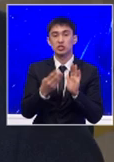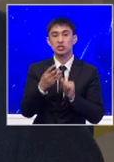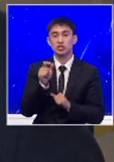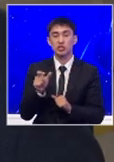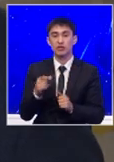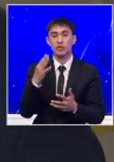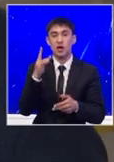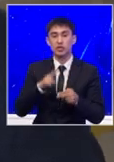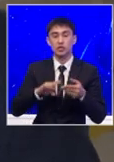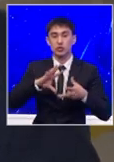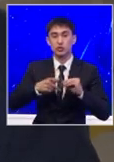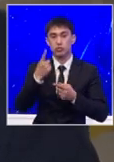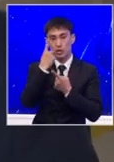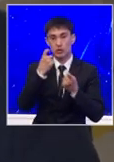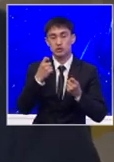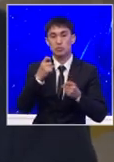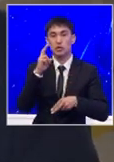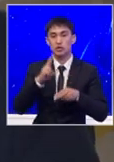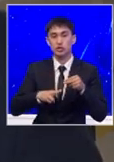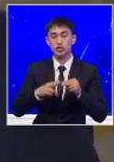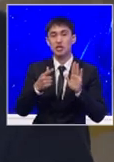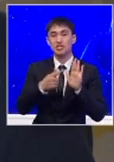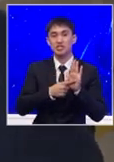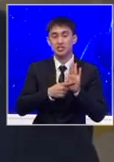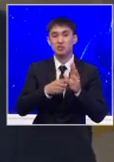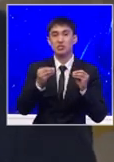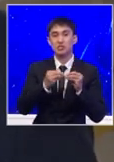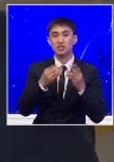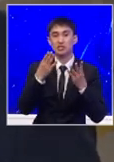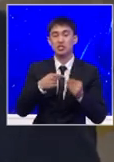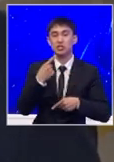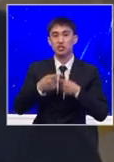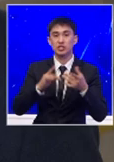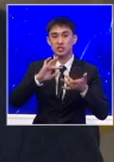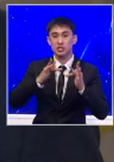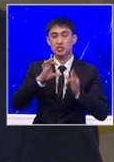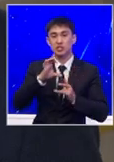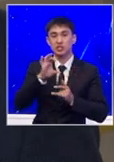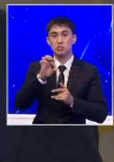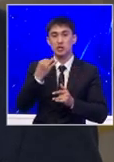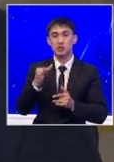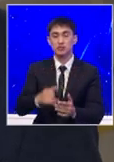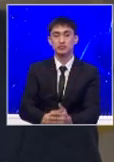окончательный результат будет оглашен По истечению семи-10 дней через средства массовой информации